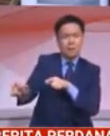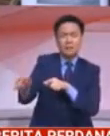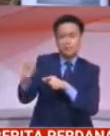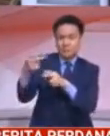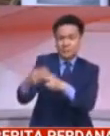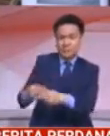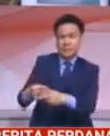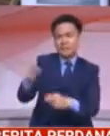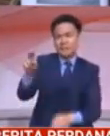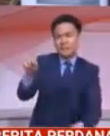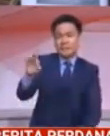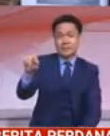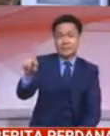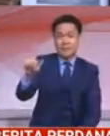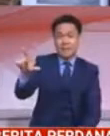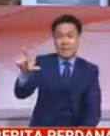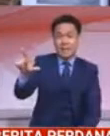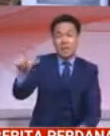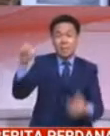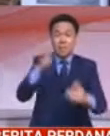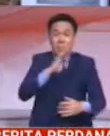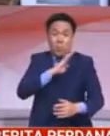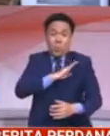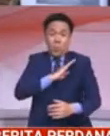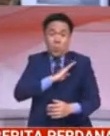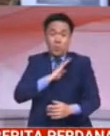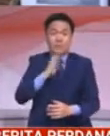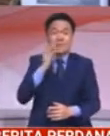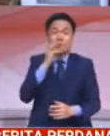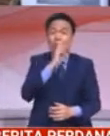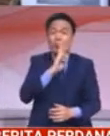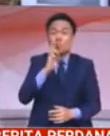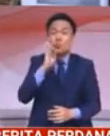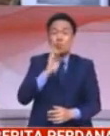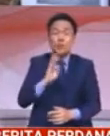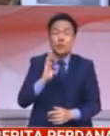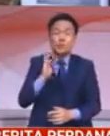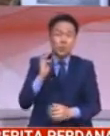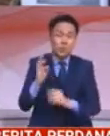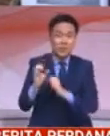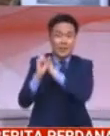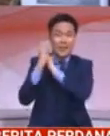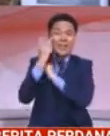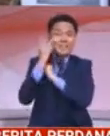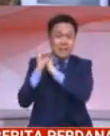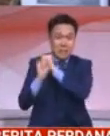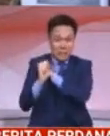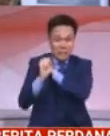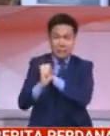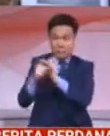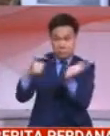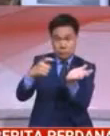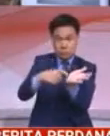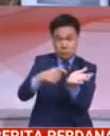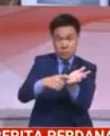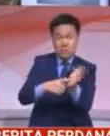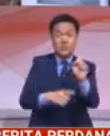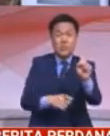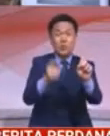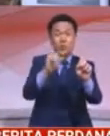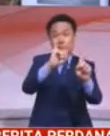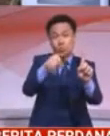Muhammad ini. Jumlah tuntutan melebihi daripada RM1 juta. Jadi kita pada hari ini kita telah